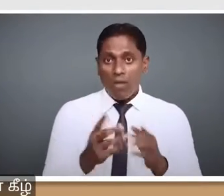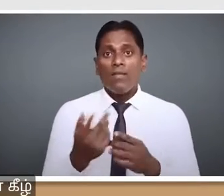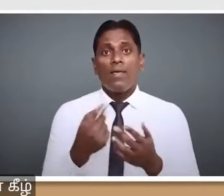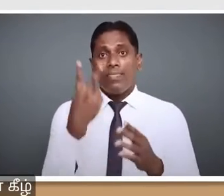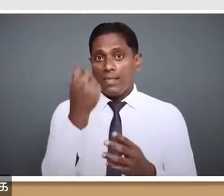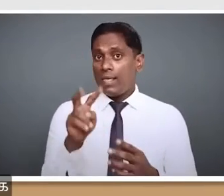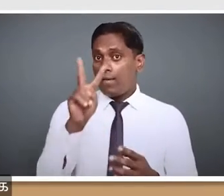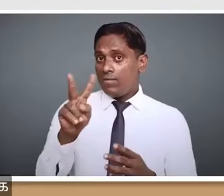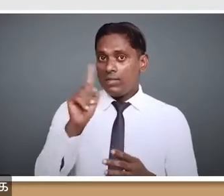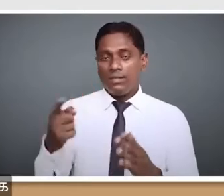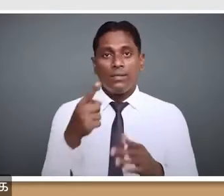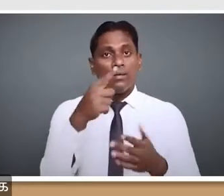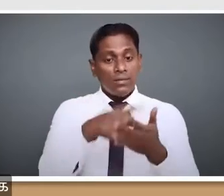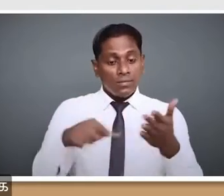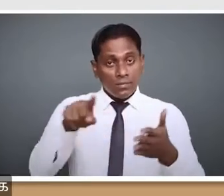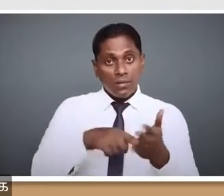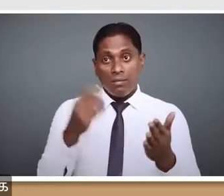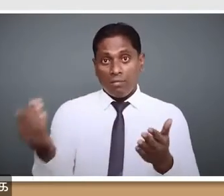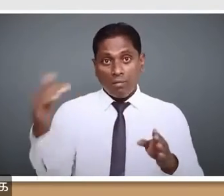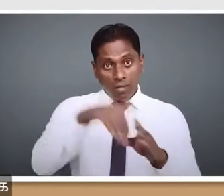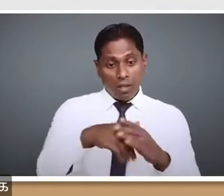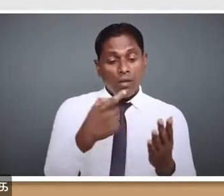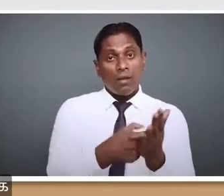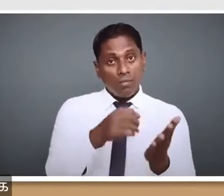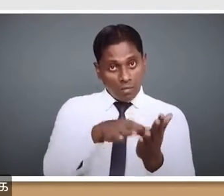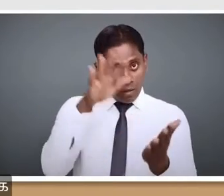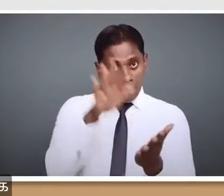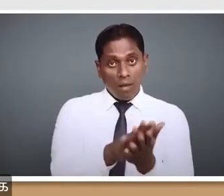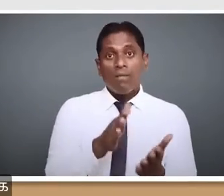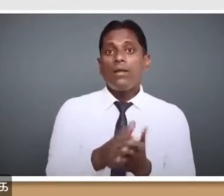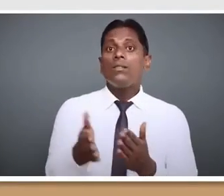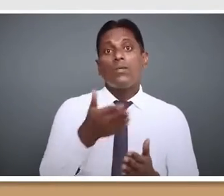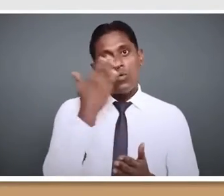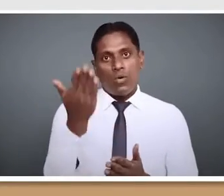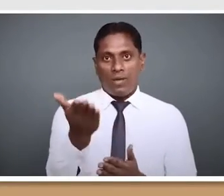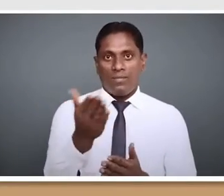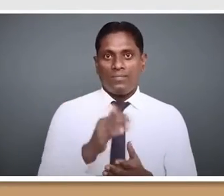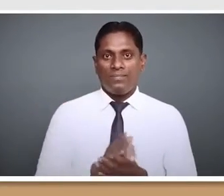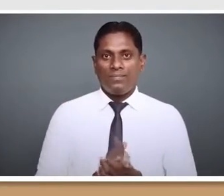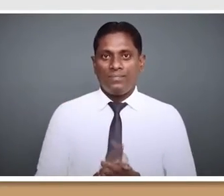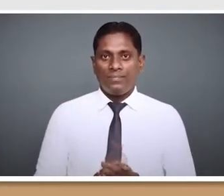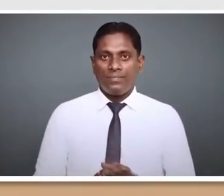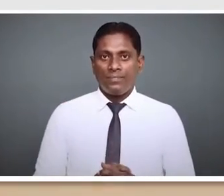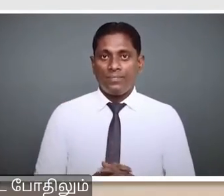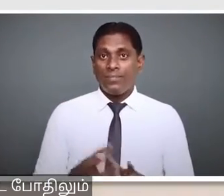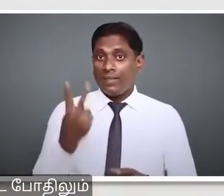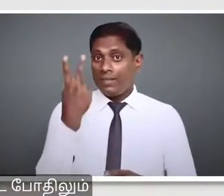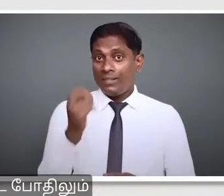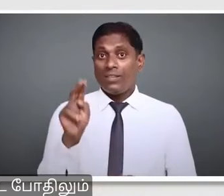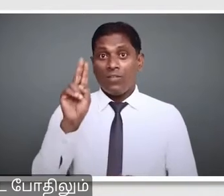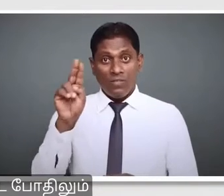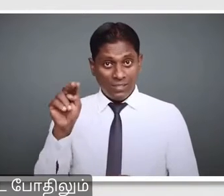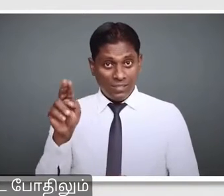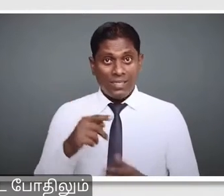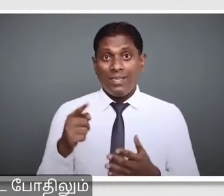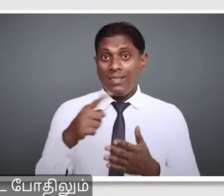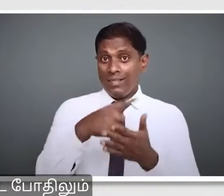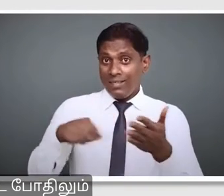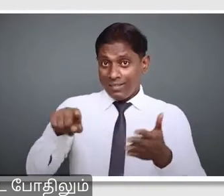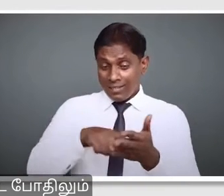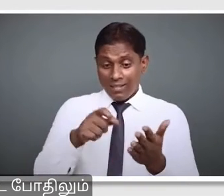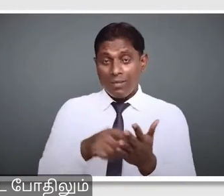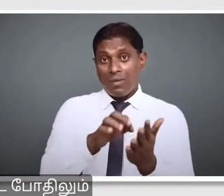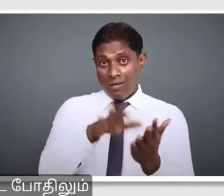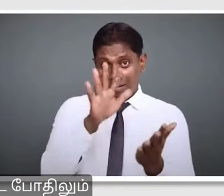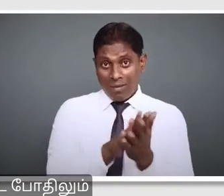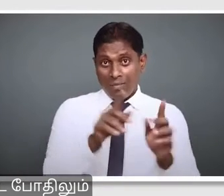வழக்கமான முகவரியின் கீழ் 2021 வருடத்திற்கான வாக்காளராக உங்களை பதிவு செய்ய இயலும். 2020